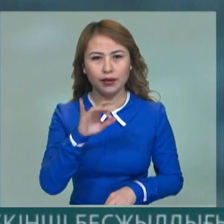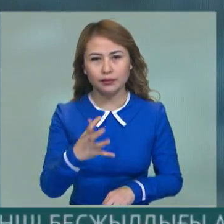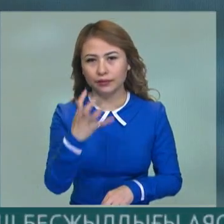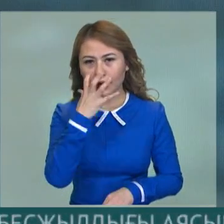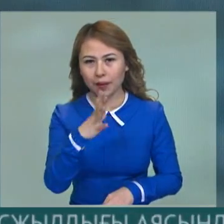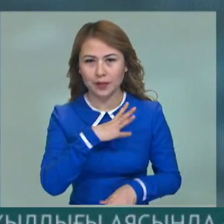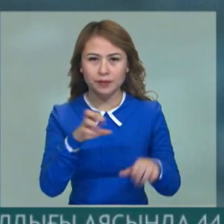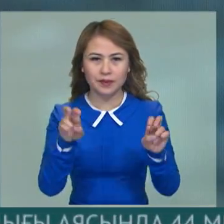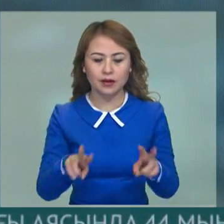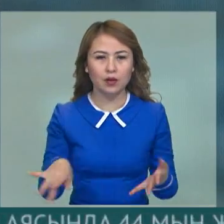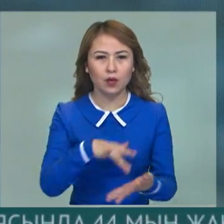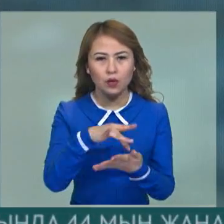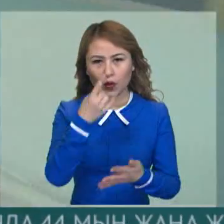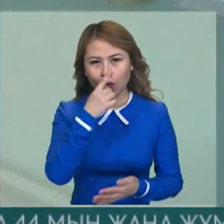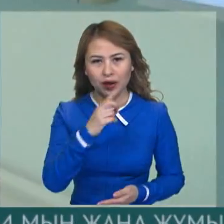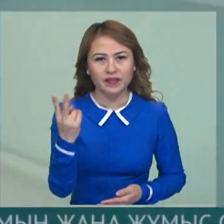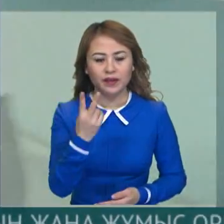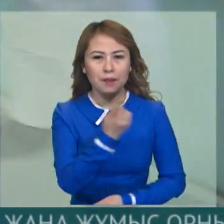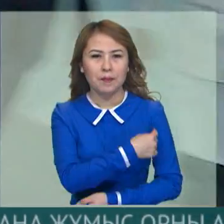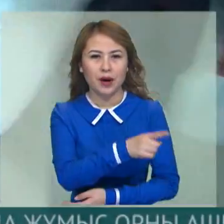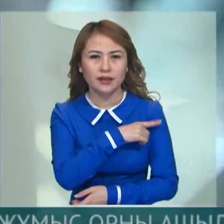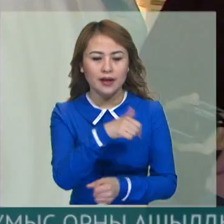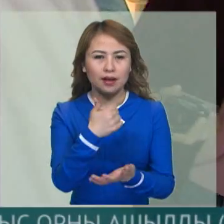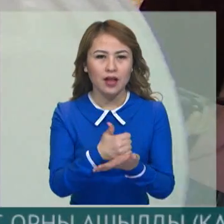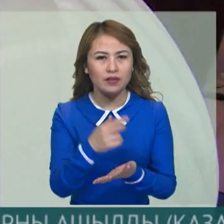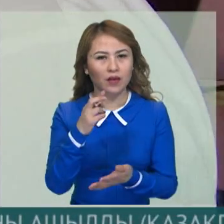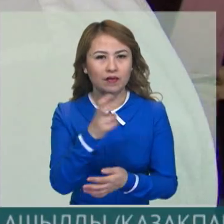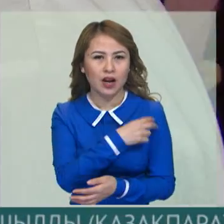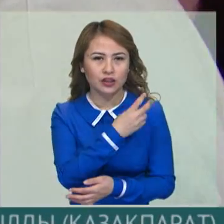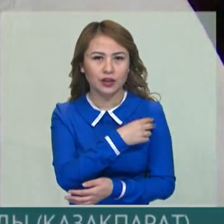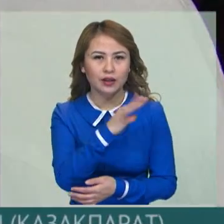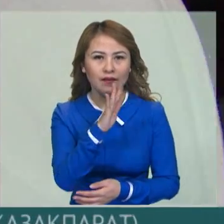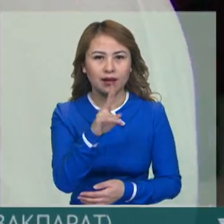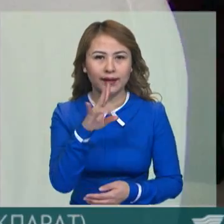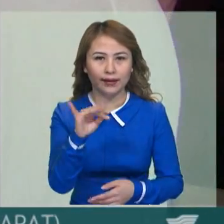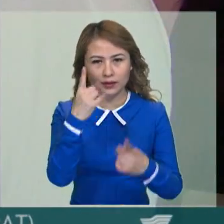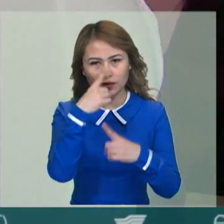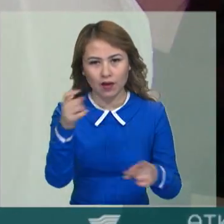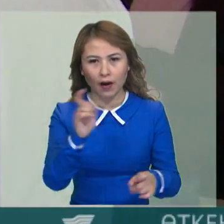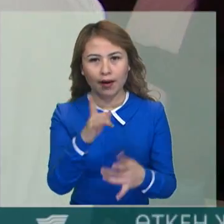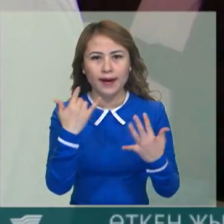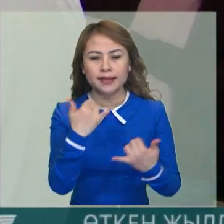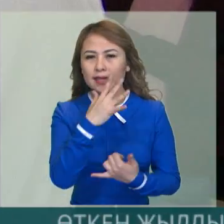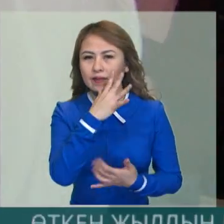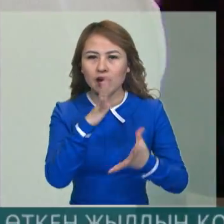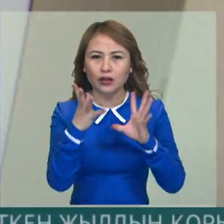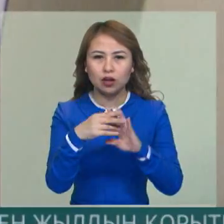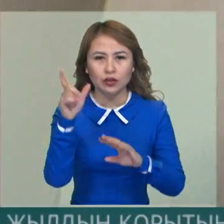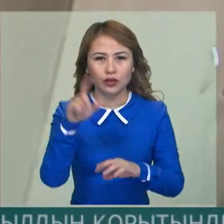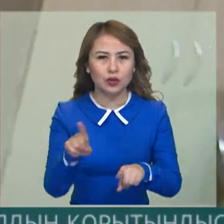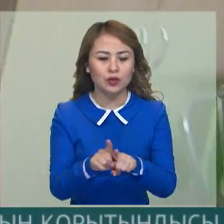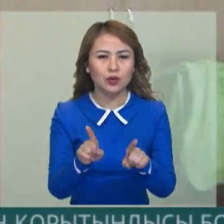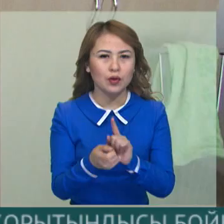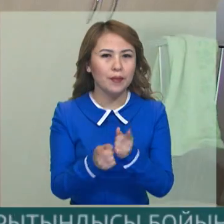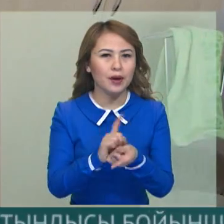қосылған. Бұл туралы қалалық нөмірі 2-ші аурухананың бас дәрігері Иван Ли мәлімдеді. Оның айтуынша, қазіргі таңда олардың жағдайы